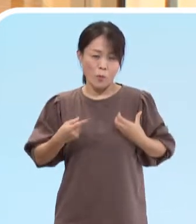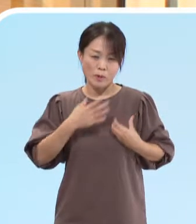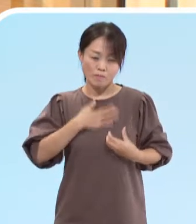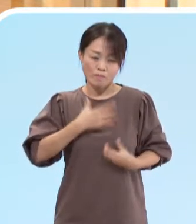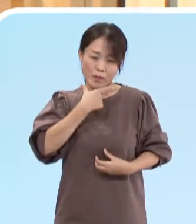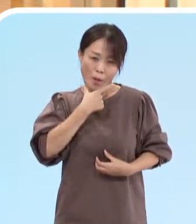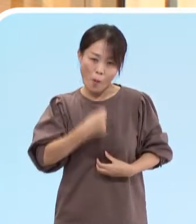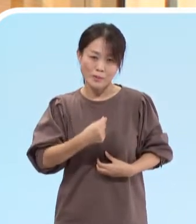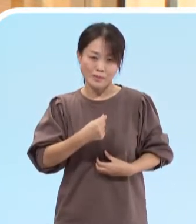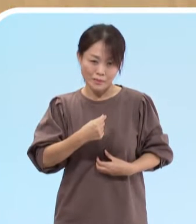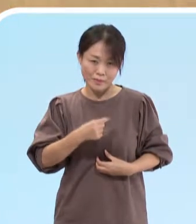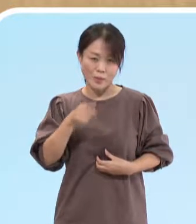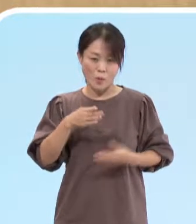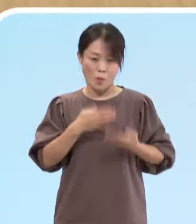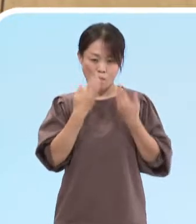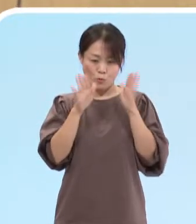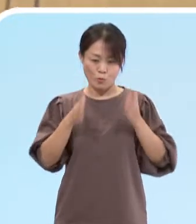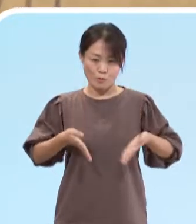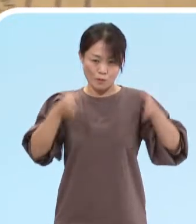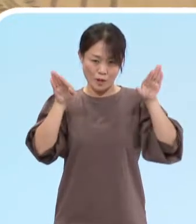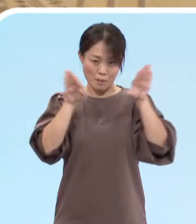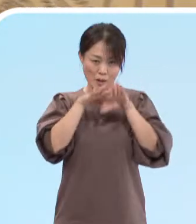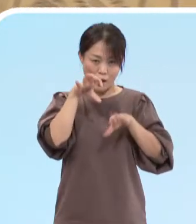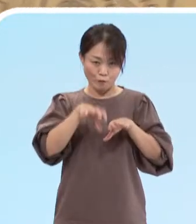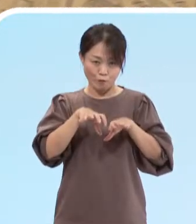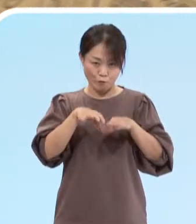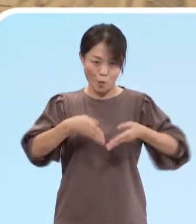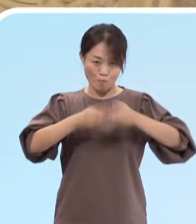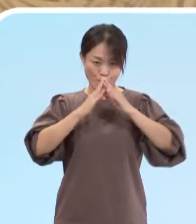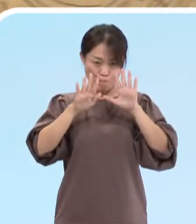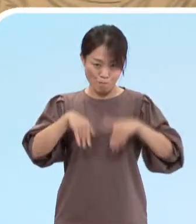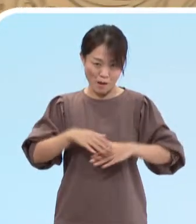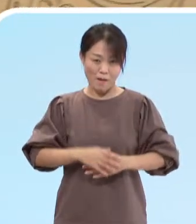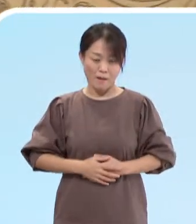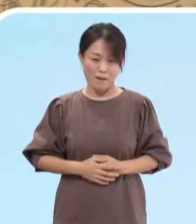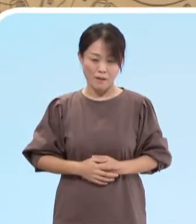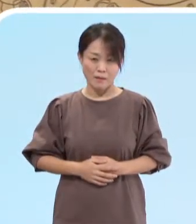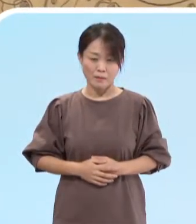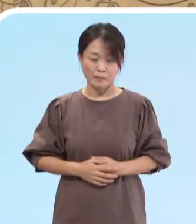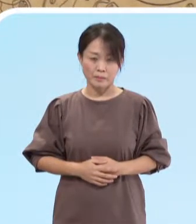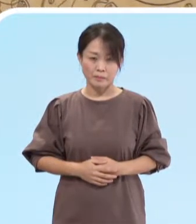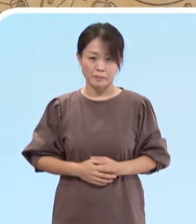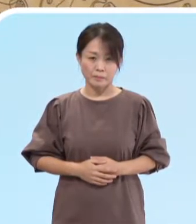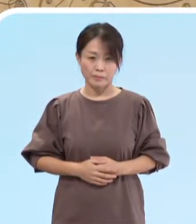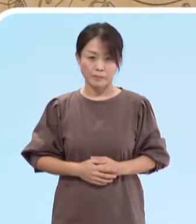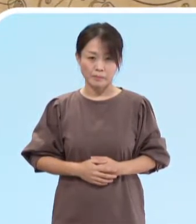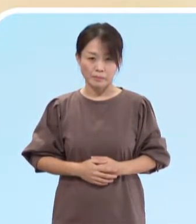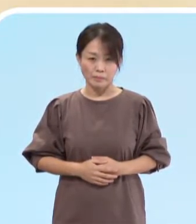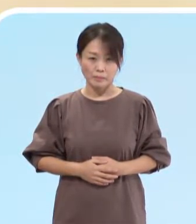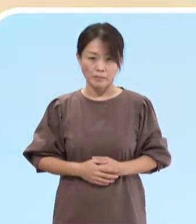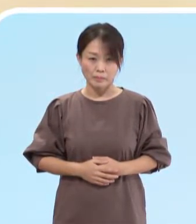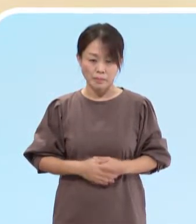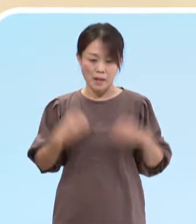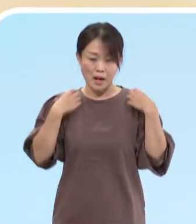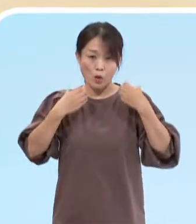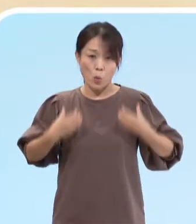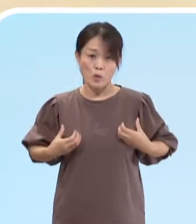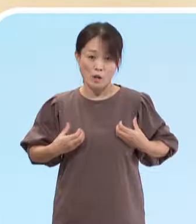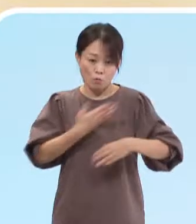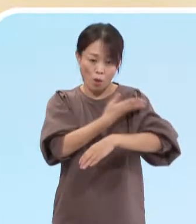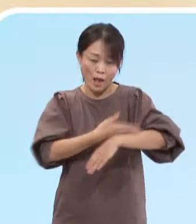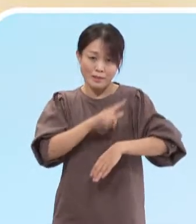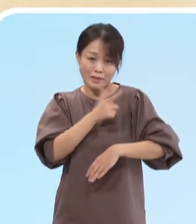ランドセルに親しんでもらおうと、このセイバンミュージアムパークを作りました。 まずはランドセ